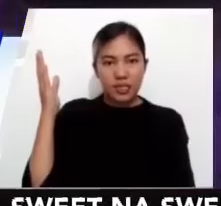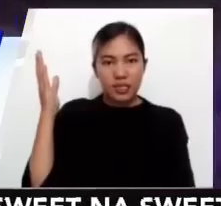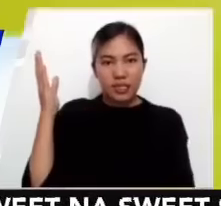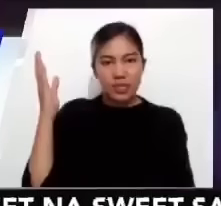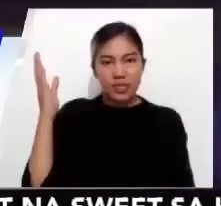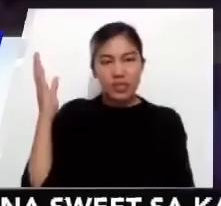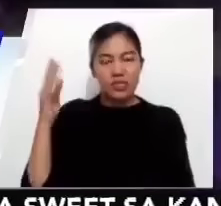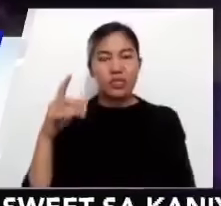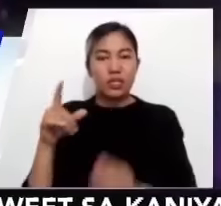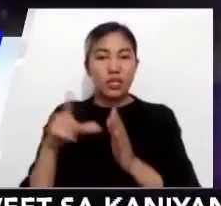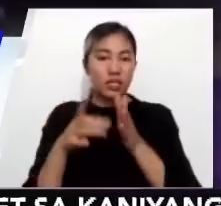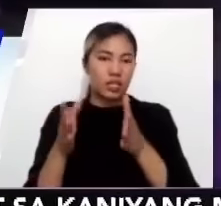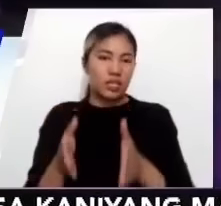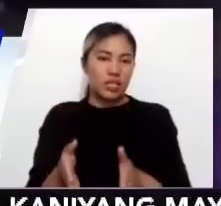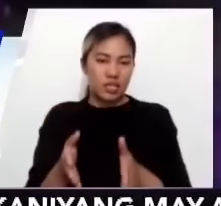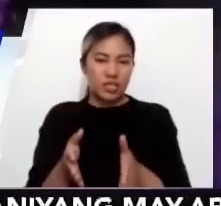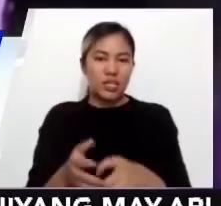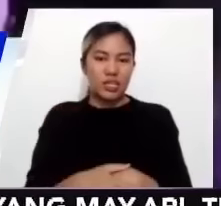James Tagautaw.